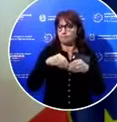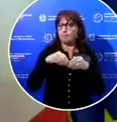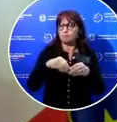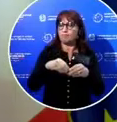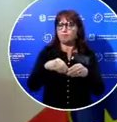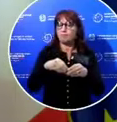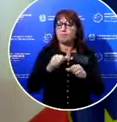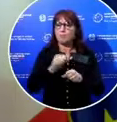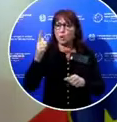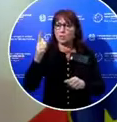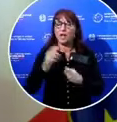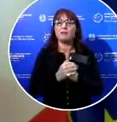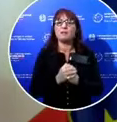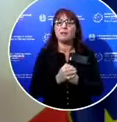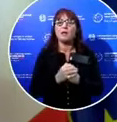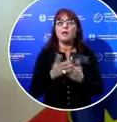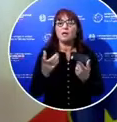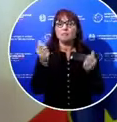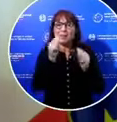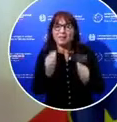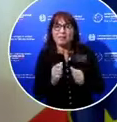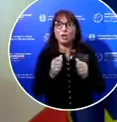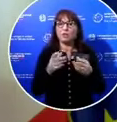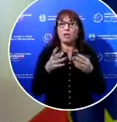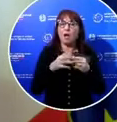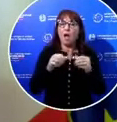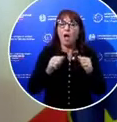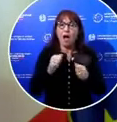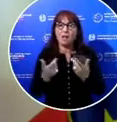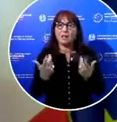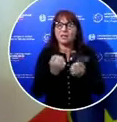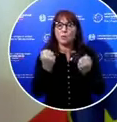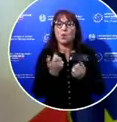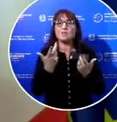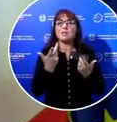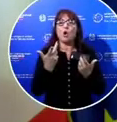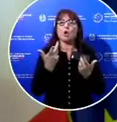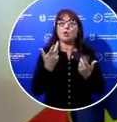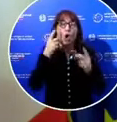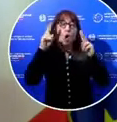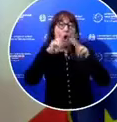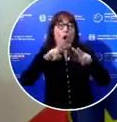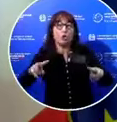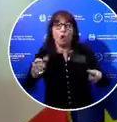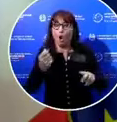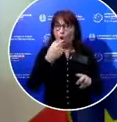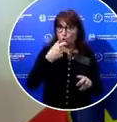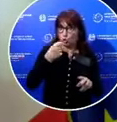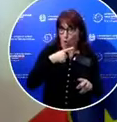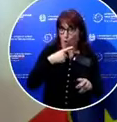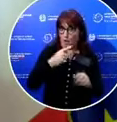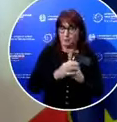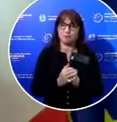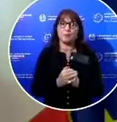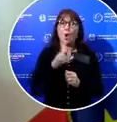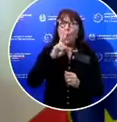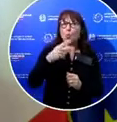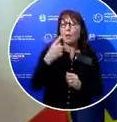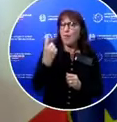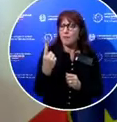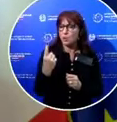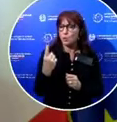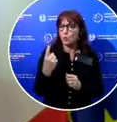dalla definizione e attuazione degli strumenti giuridici internazionali di controllo delle droghe. Ricorrono nel 2021